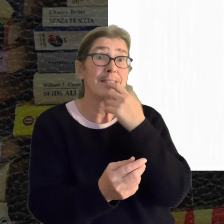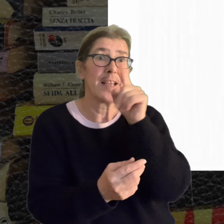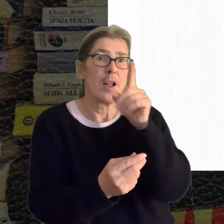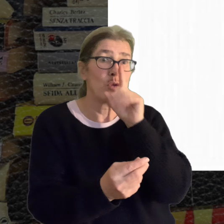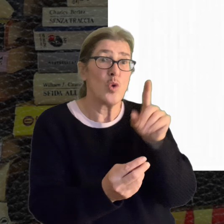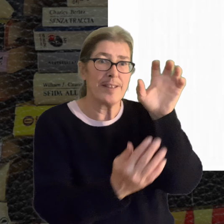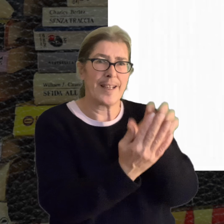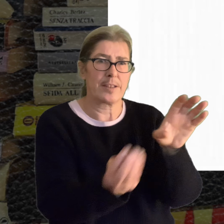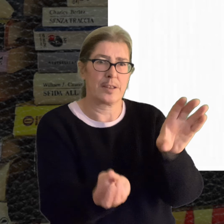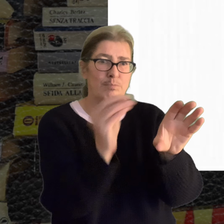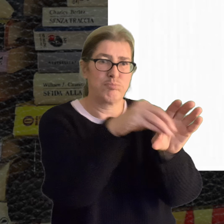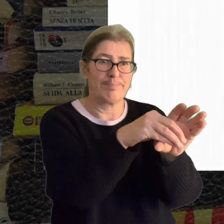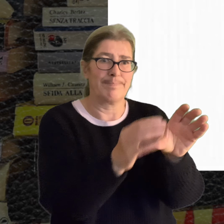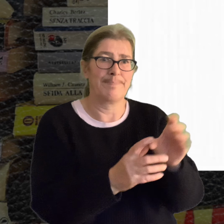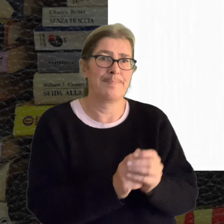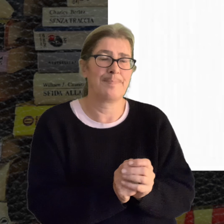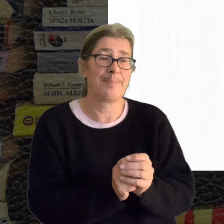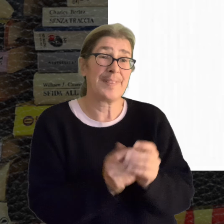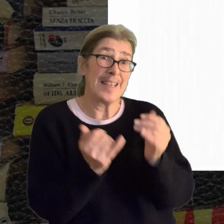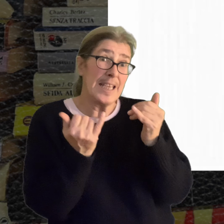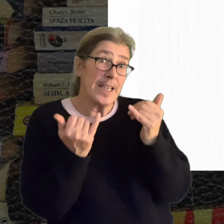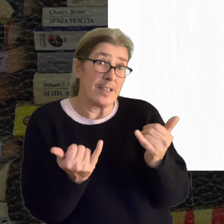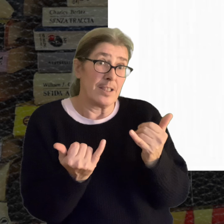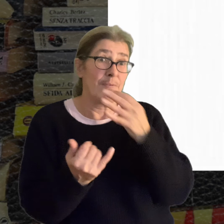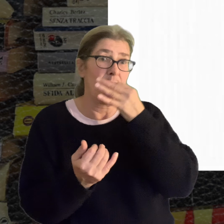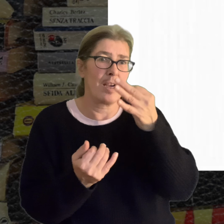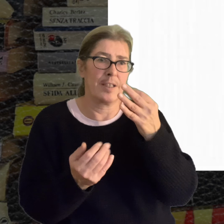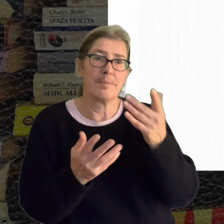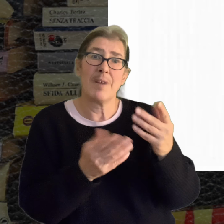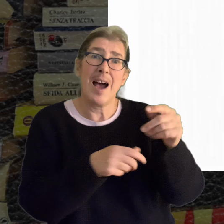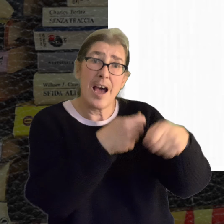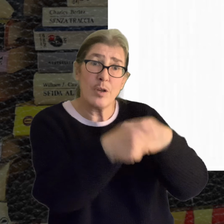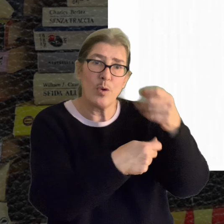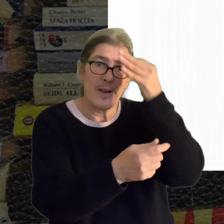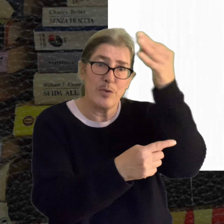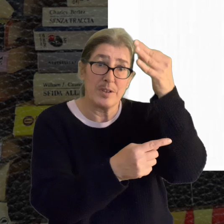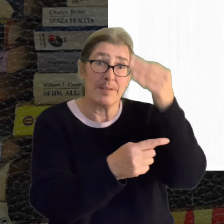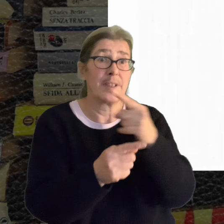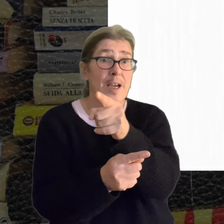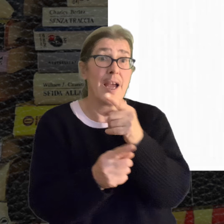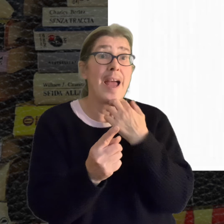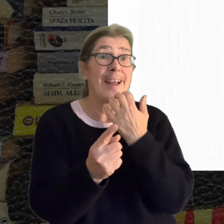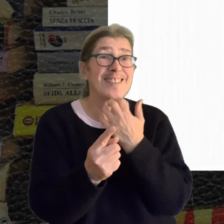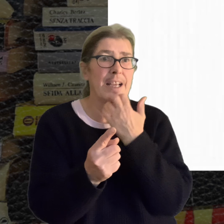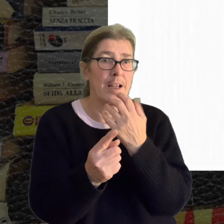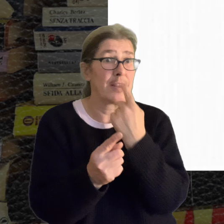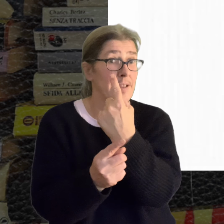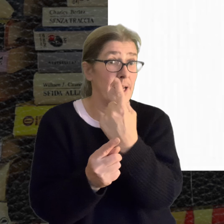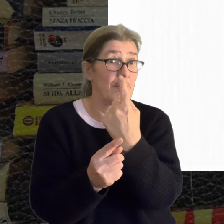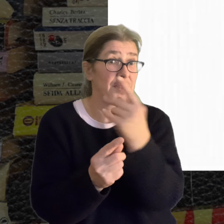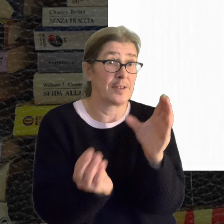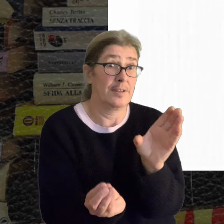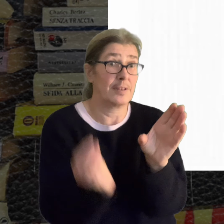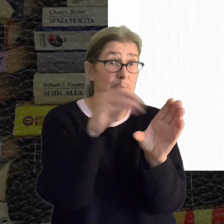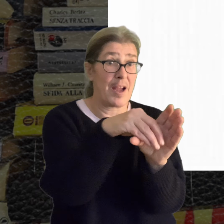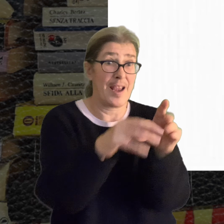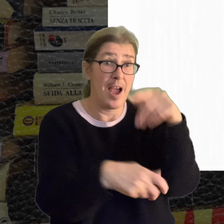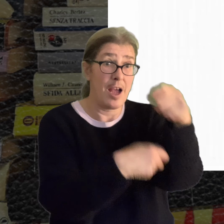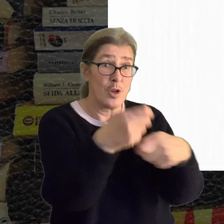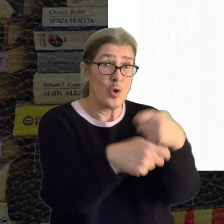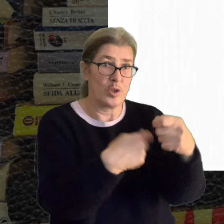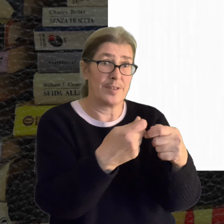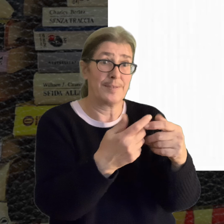Text und jetzt ist die Frage bei der erfundenen Handlung ist der Erzähler Teil dieser Handlung also ist er in der